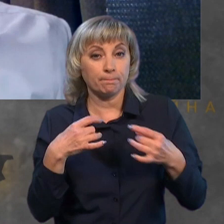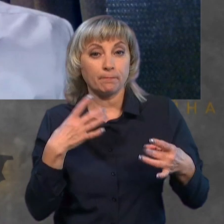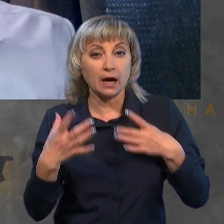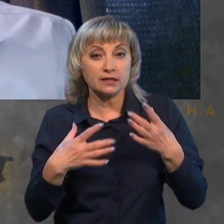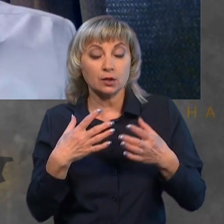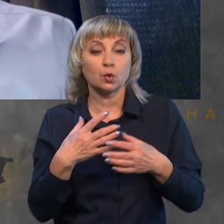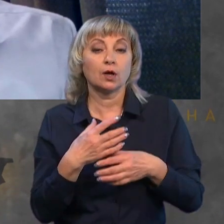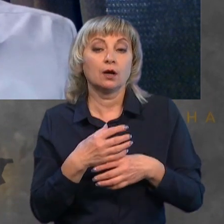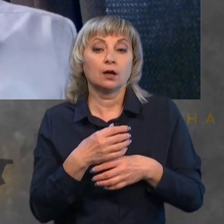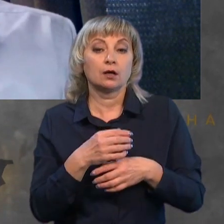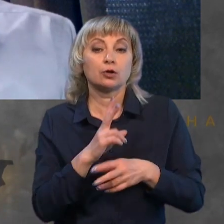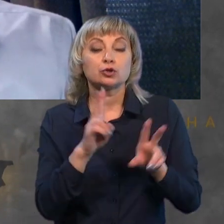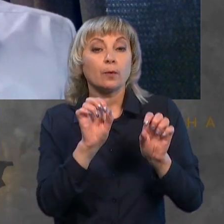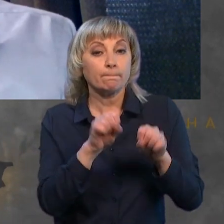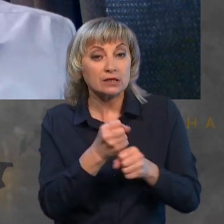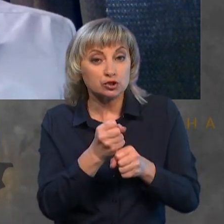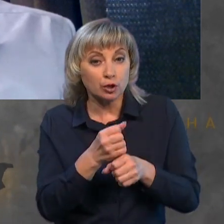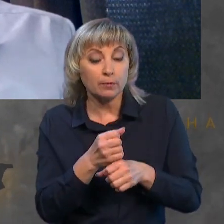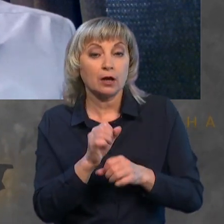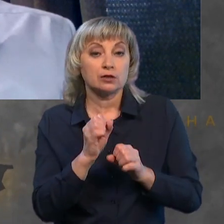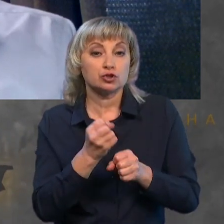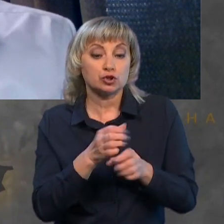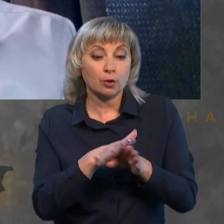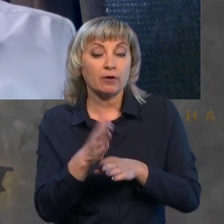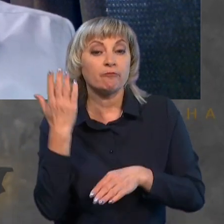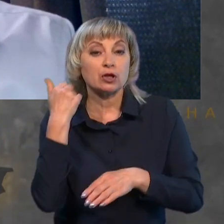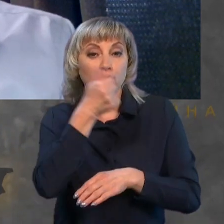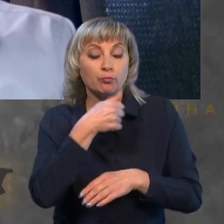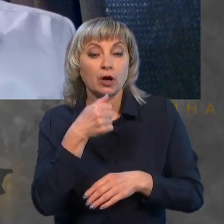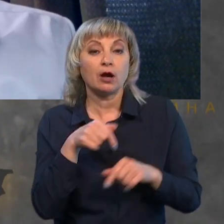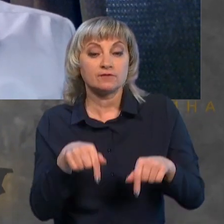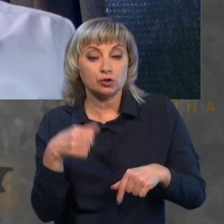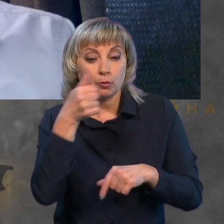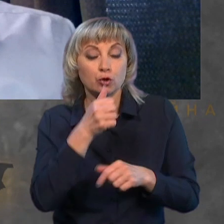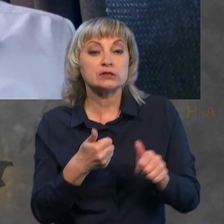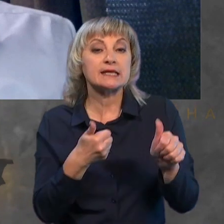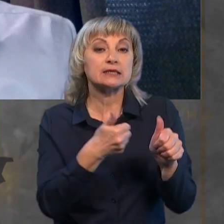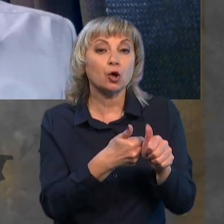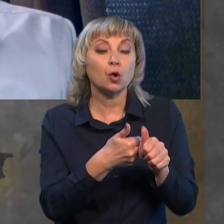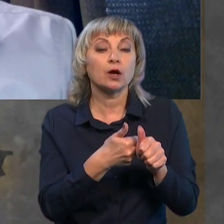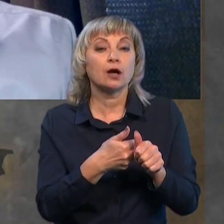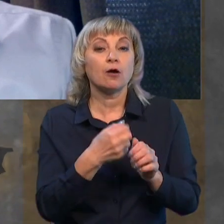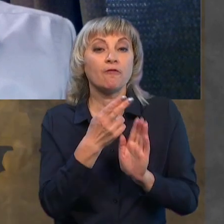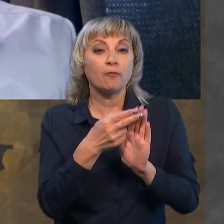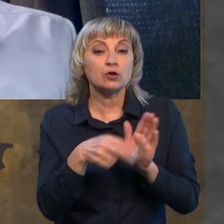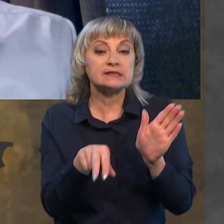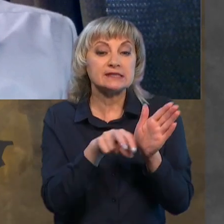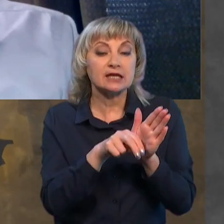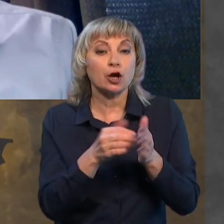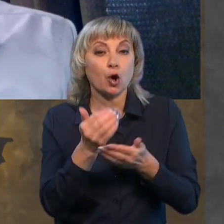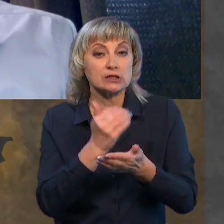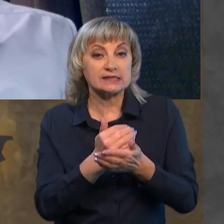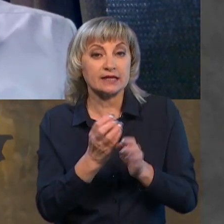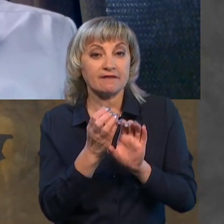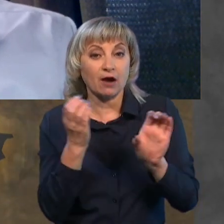таки, ті, хто міг зробити, той зробив уже в минулому році. В цьому році, якби доганяють уже поїзд, сідають в останній вагон ті, хто, наприклад,